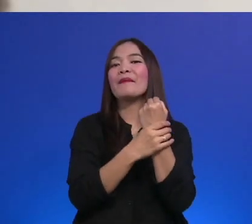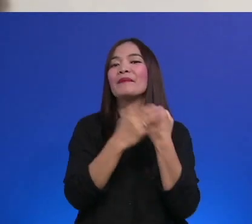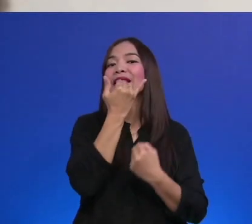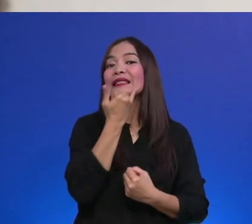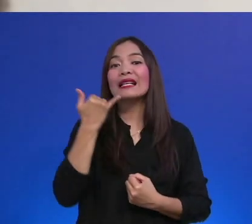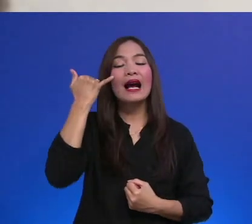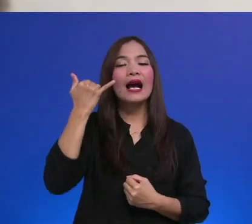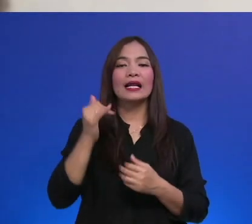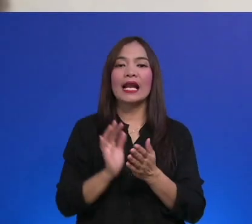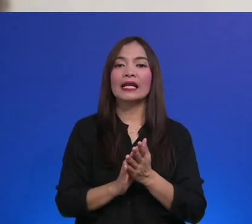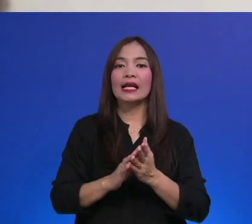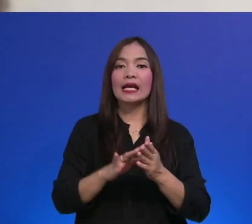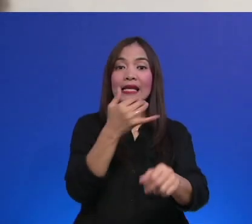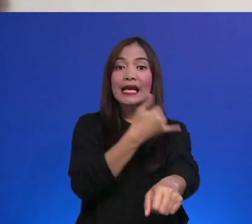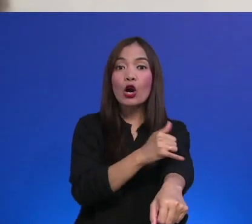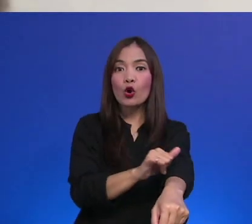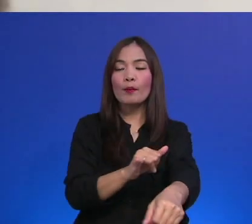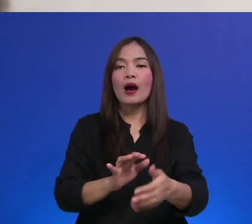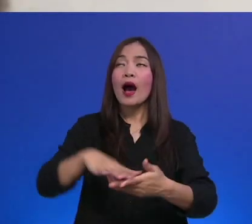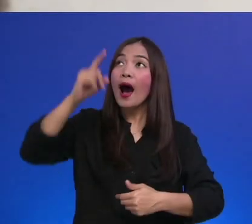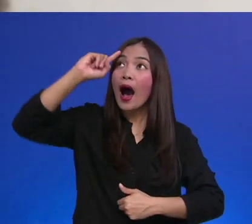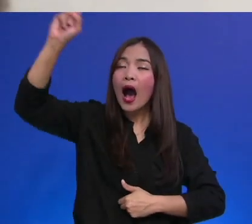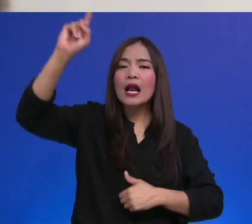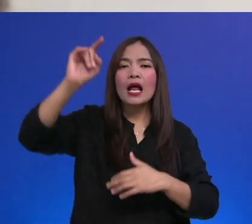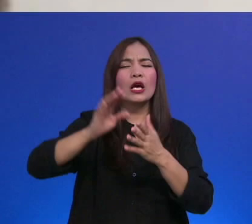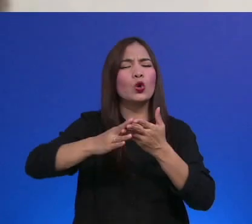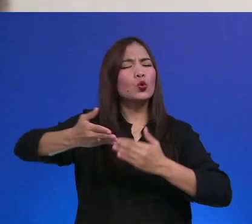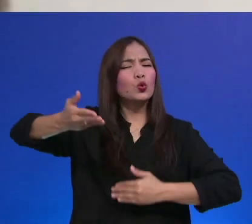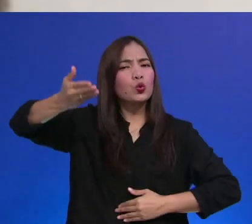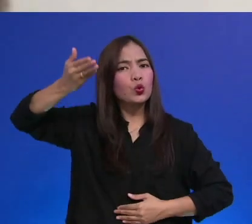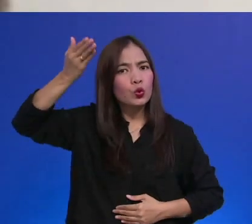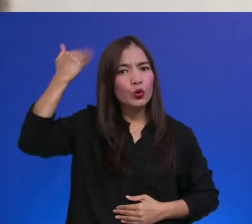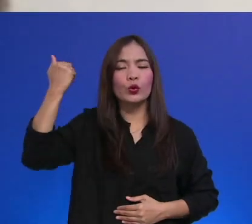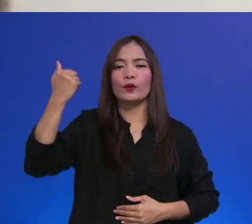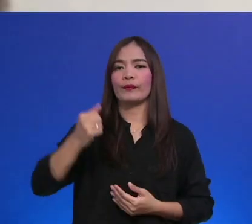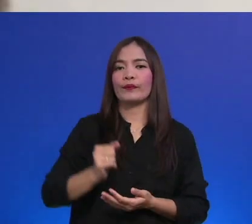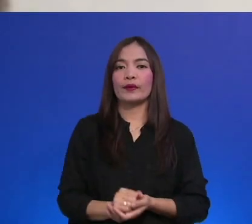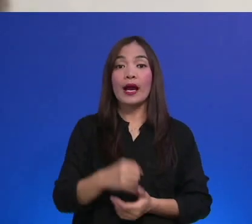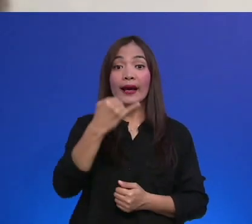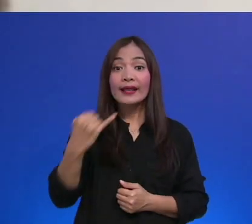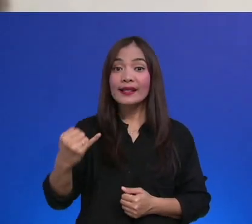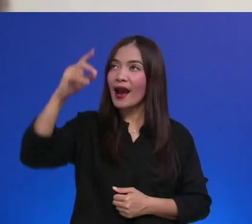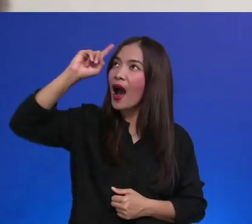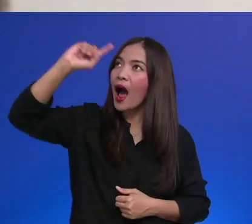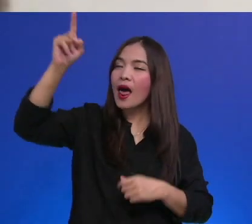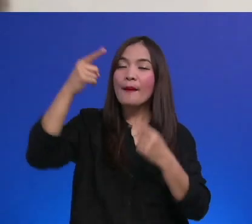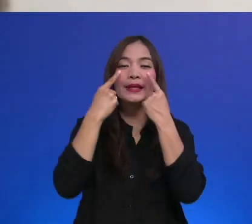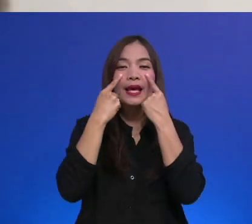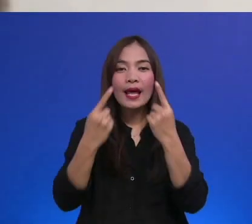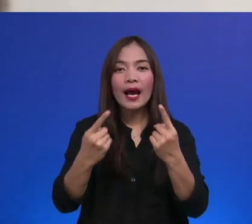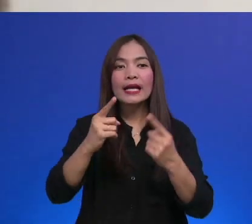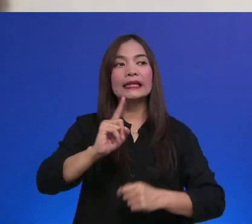ala nenek moyang mereka maka Allah menyatakan diri dalam